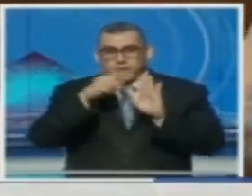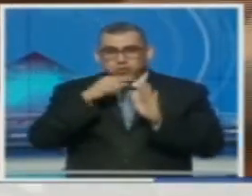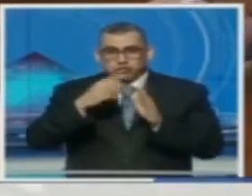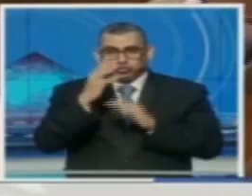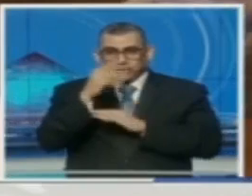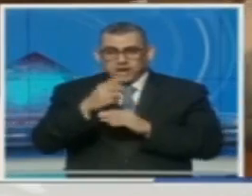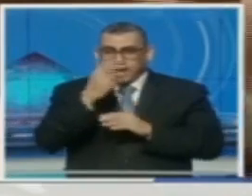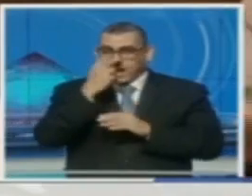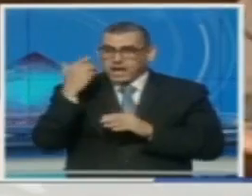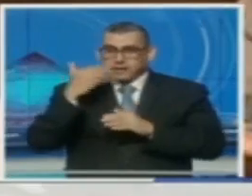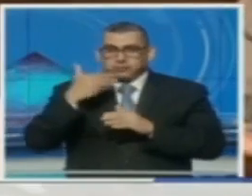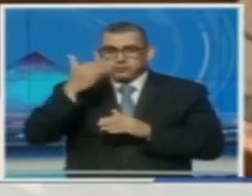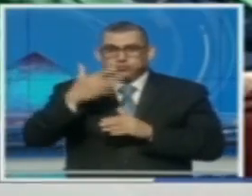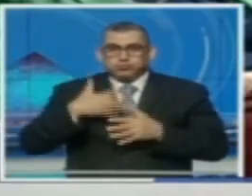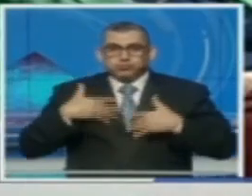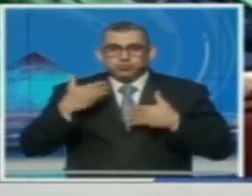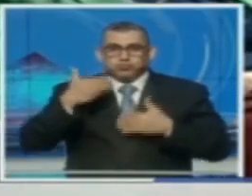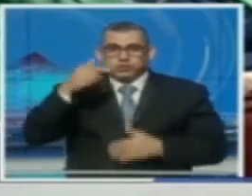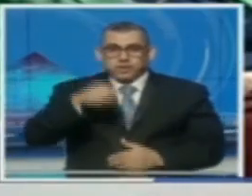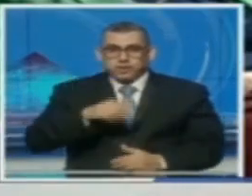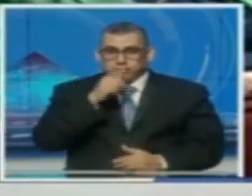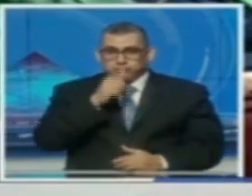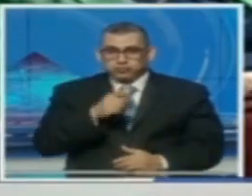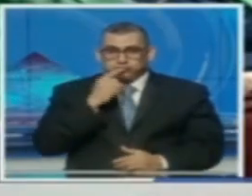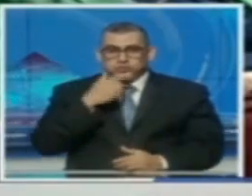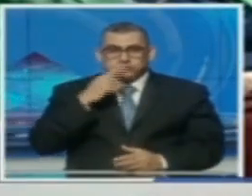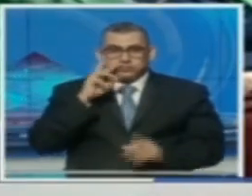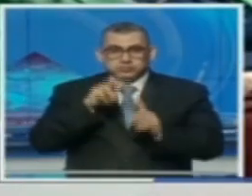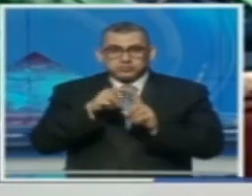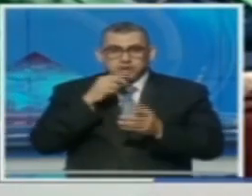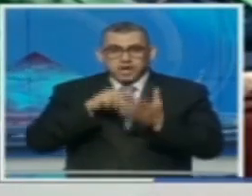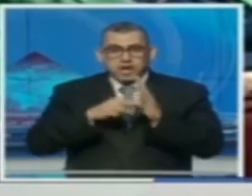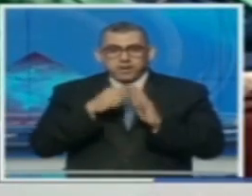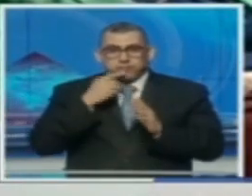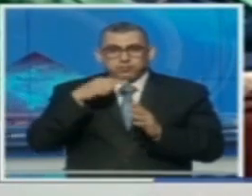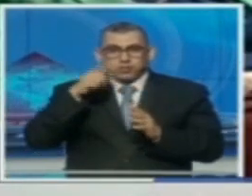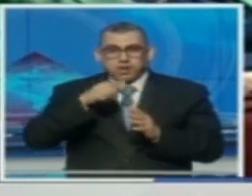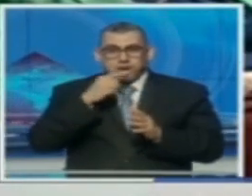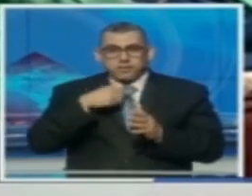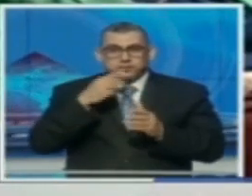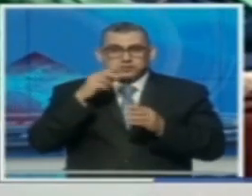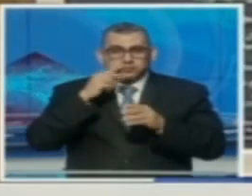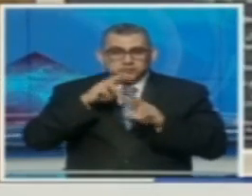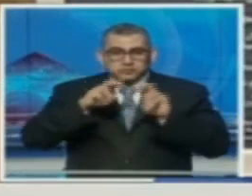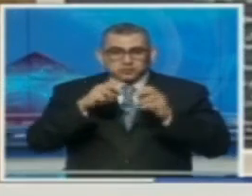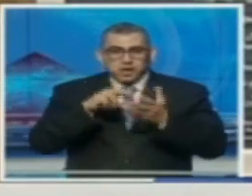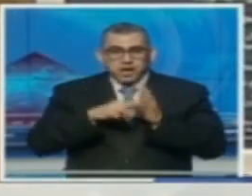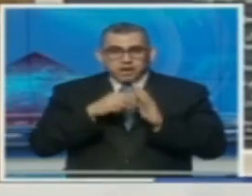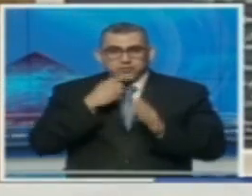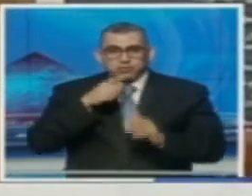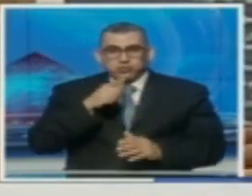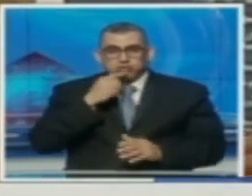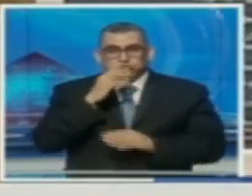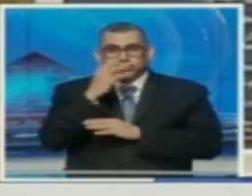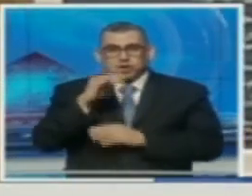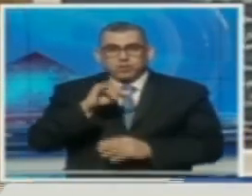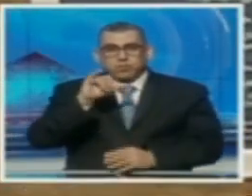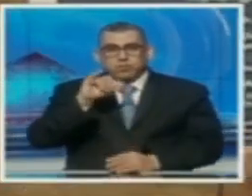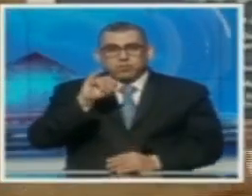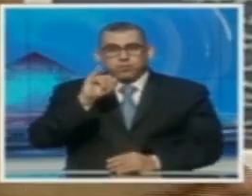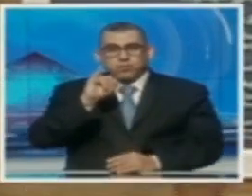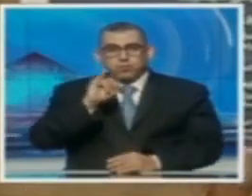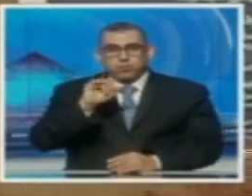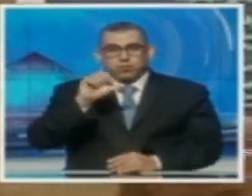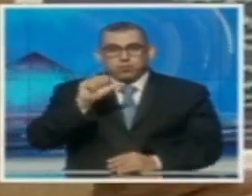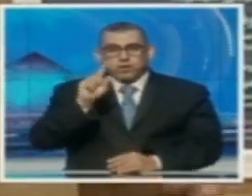الماضي وتطلعات المستقبل لإلقاء الضوء على الدراسات العلمية في هذا المجال. شجرة المورينجا بتعتبر أحد